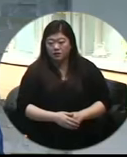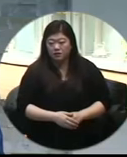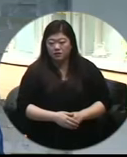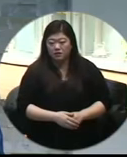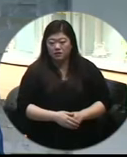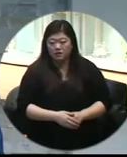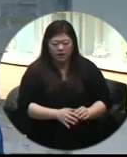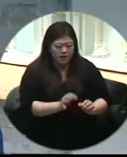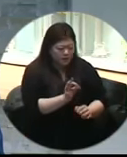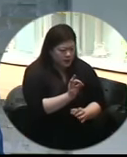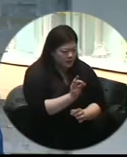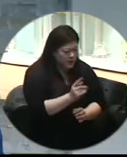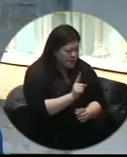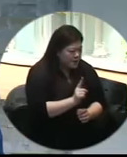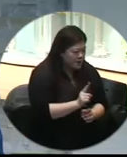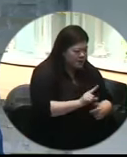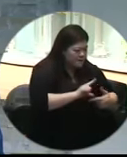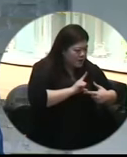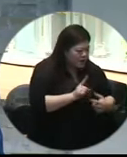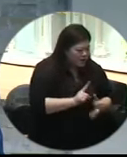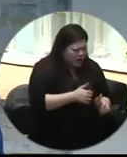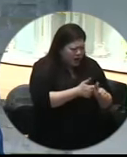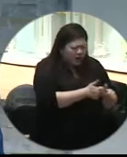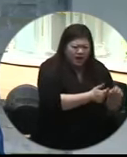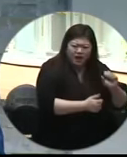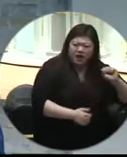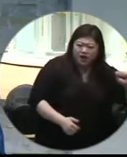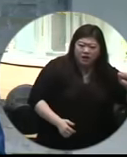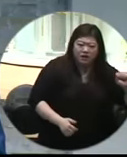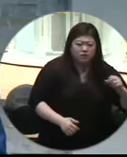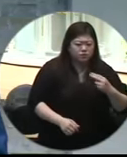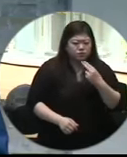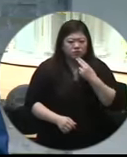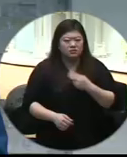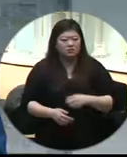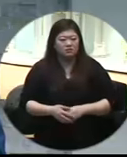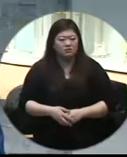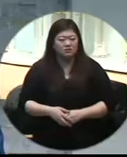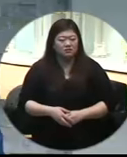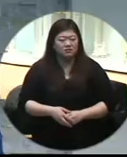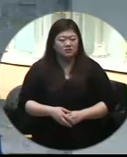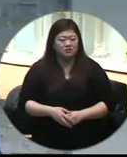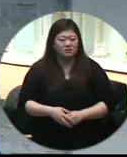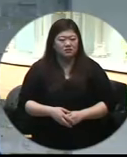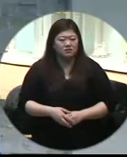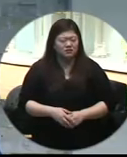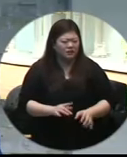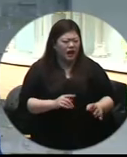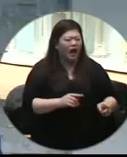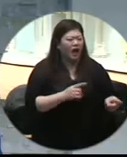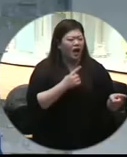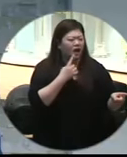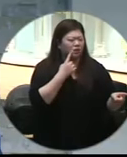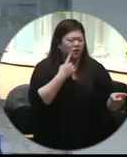물질 때문에, 명예 때문에, 자리 때문에 기죽지 않는다는